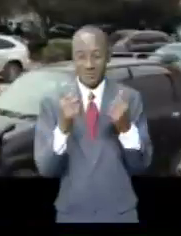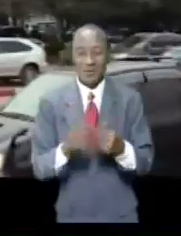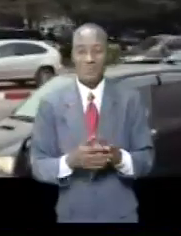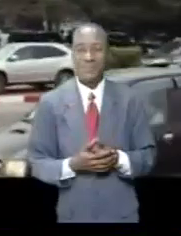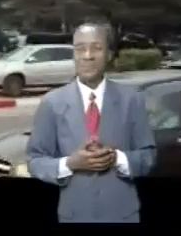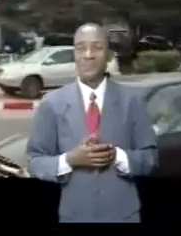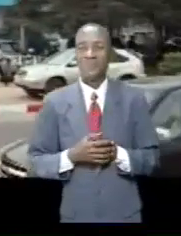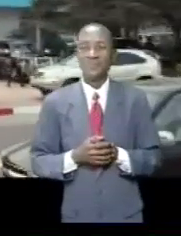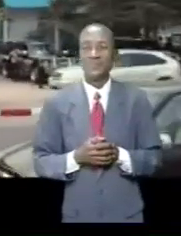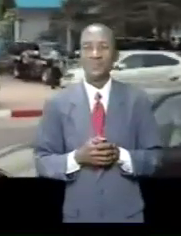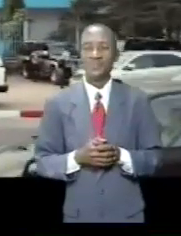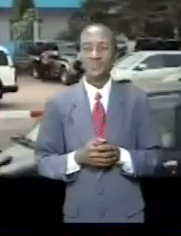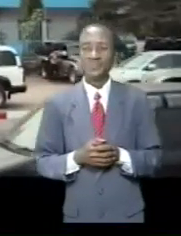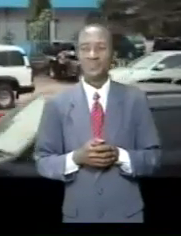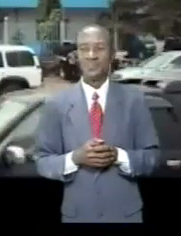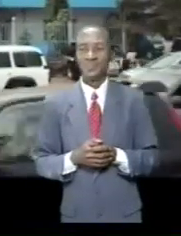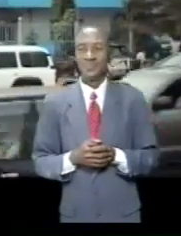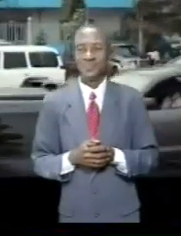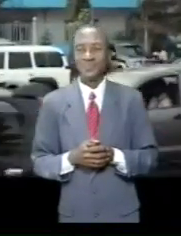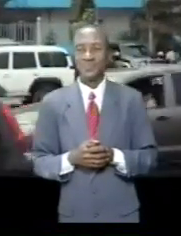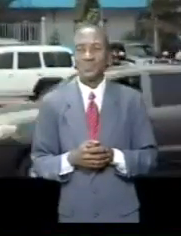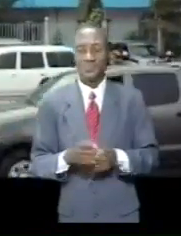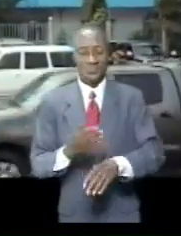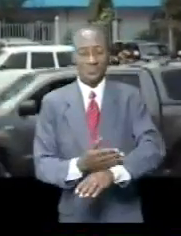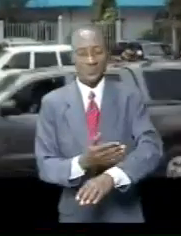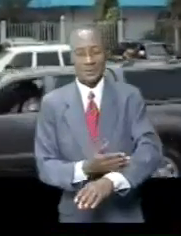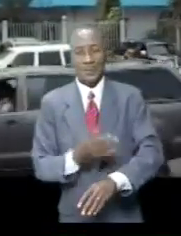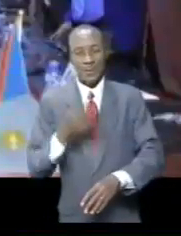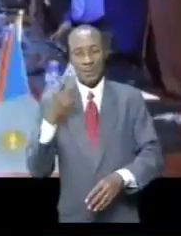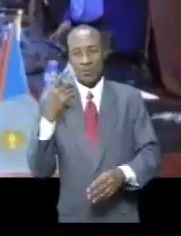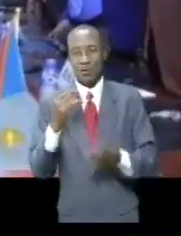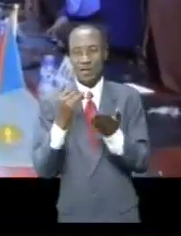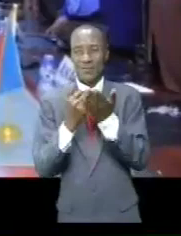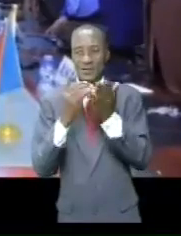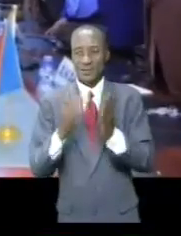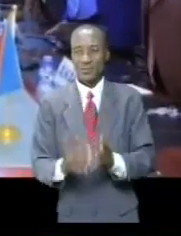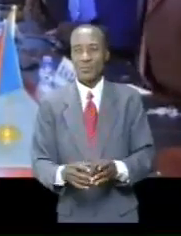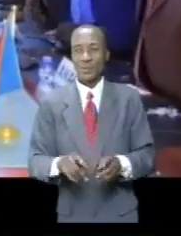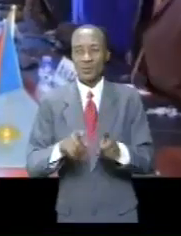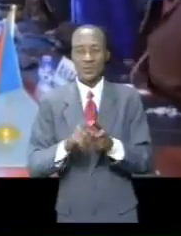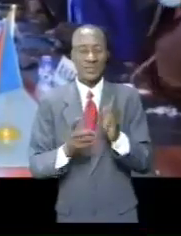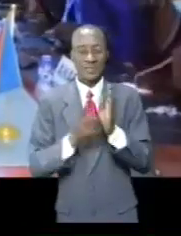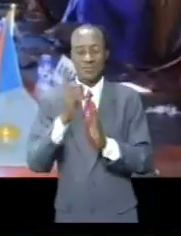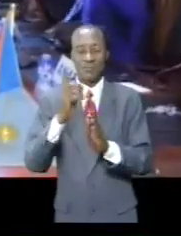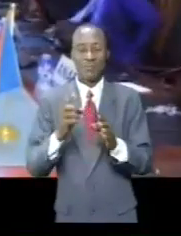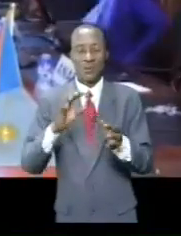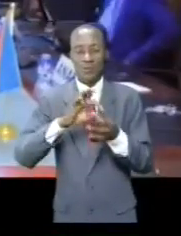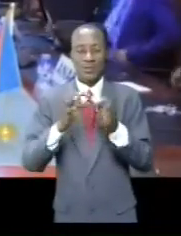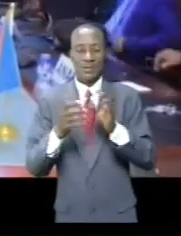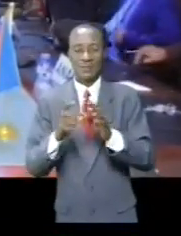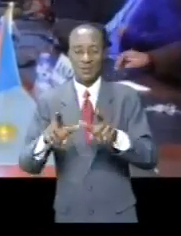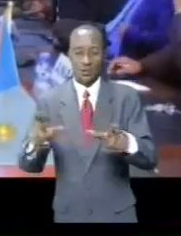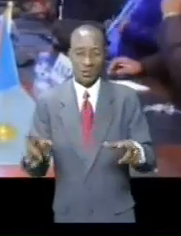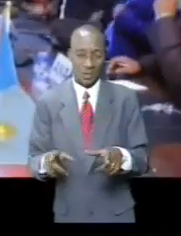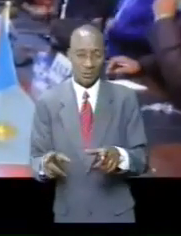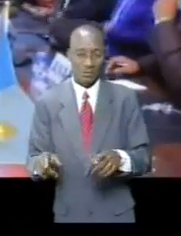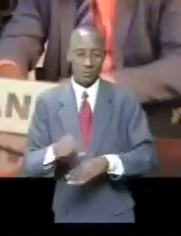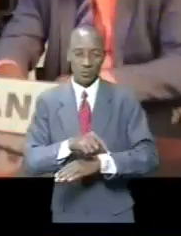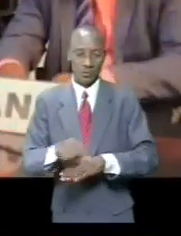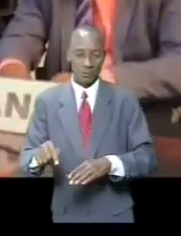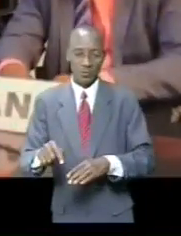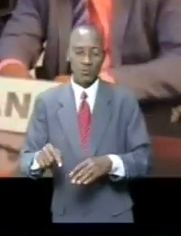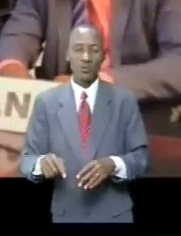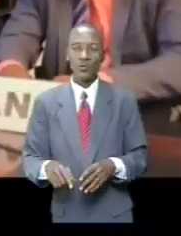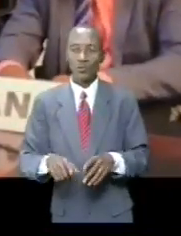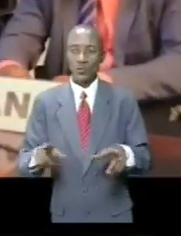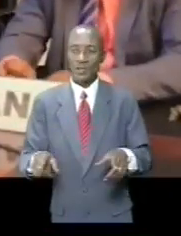rendement. Promotion des investissements domestiques et développement de l'entrepreneuriat local, l'Agence nationale pour la promotion des